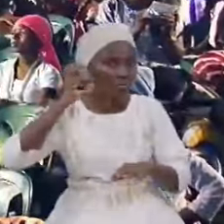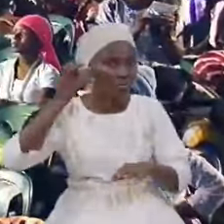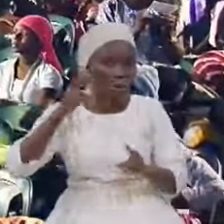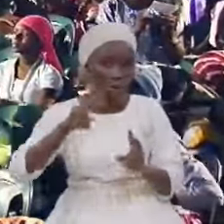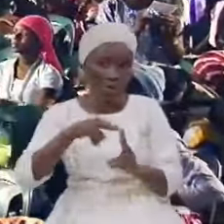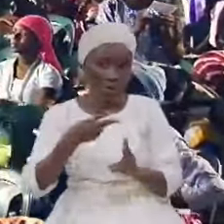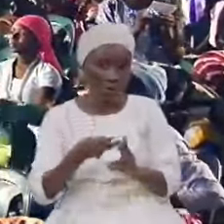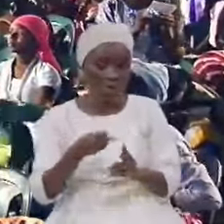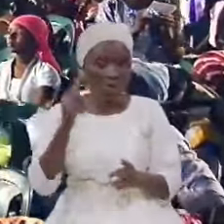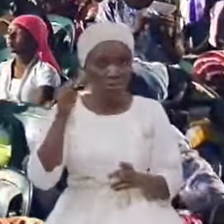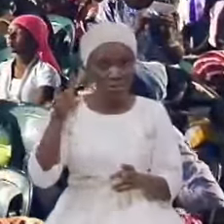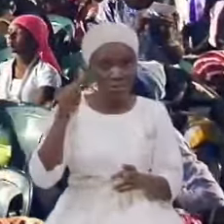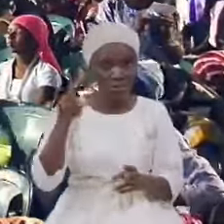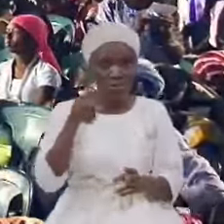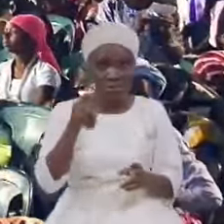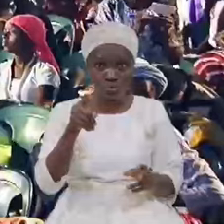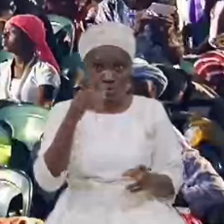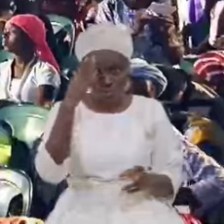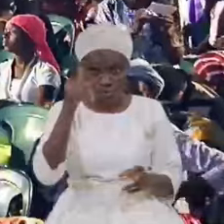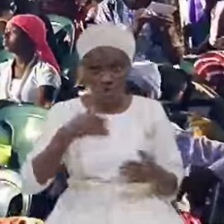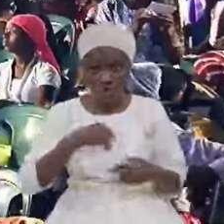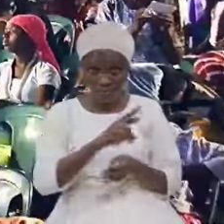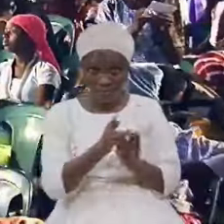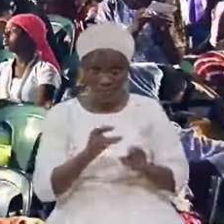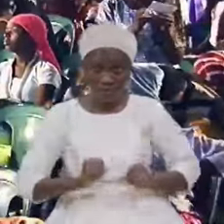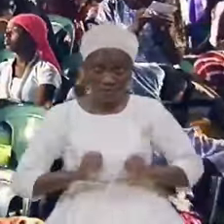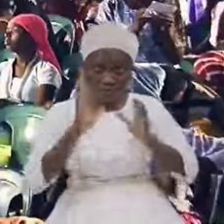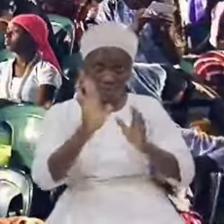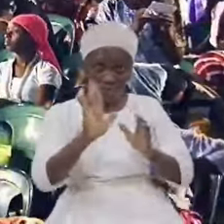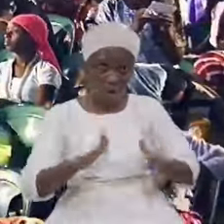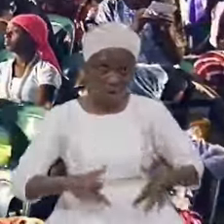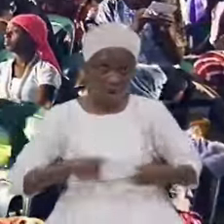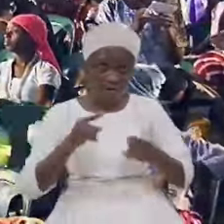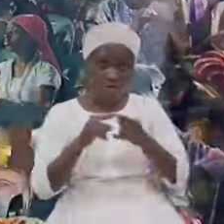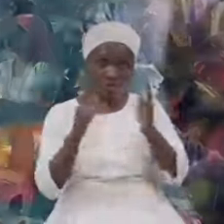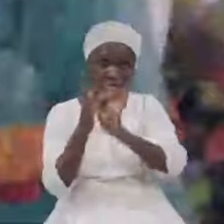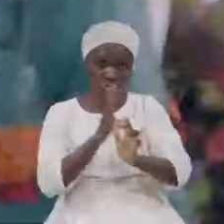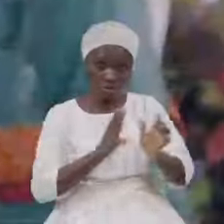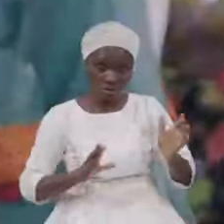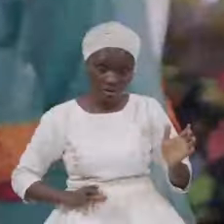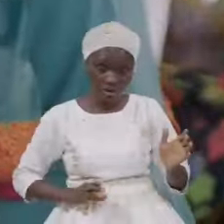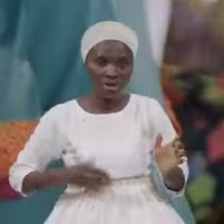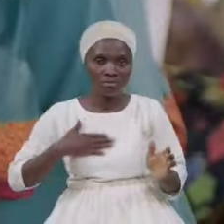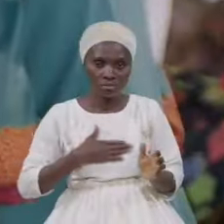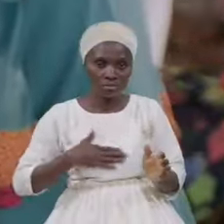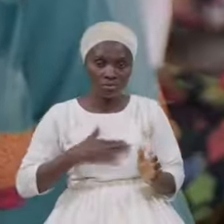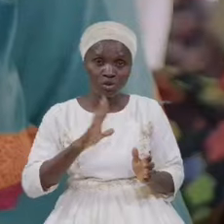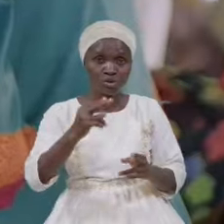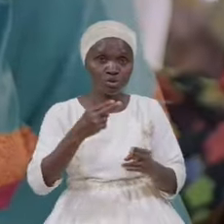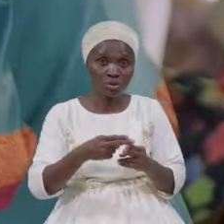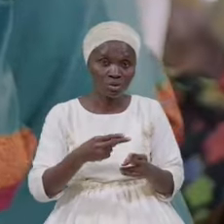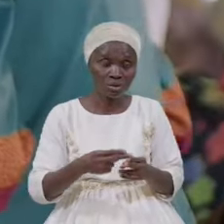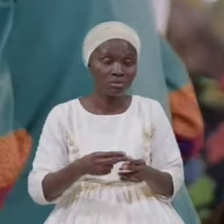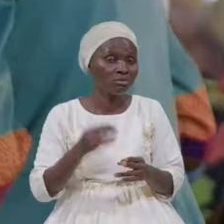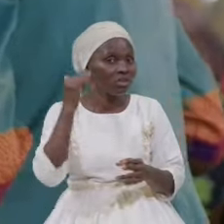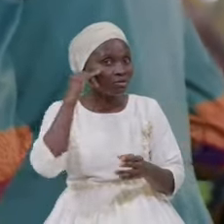vous pourrez contacter pour qu'on puisse vous aider. Ou à la radio, on va vous